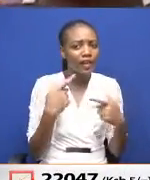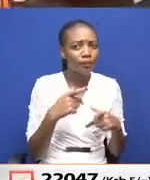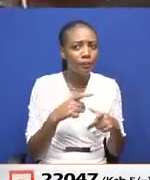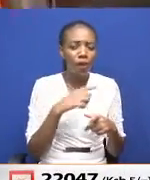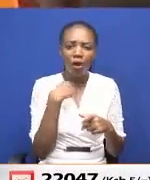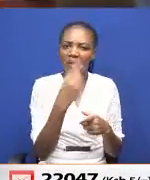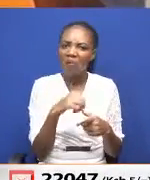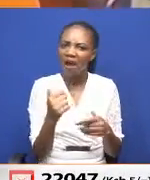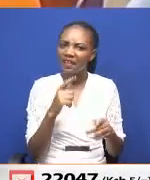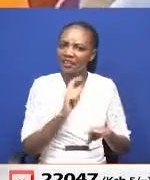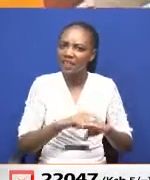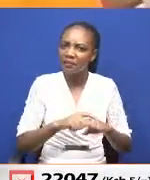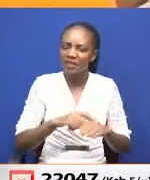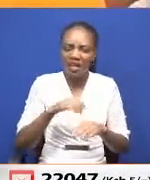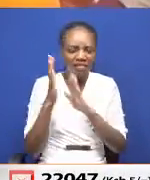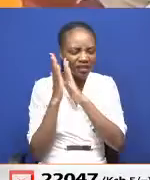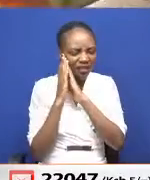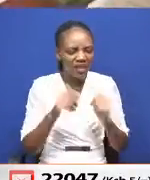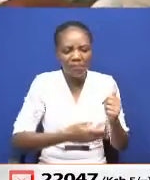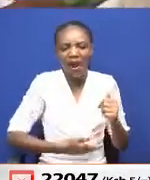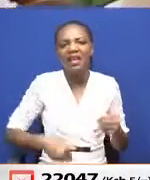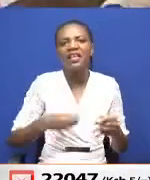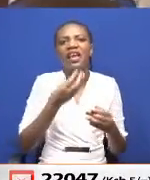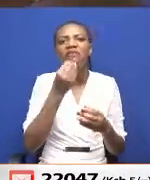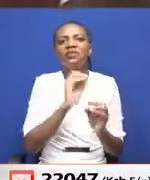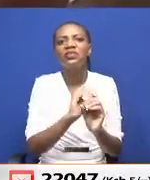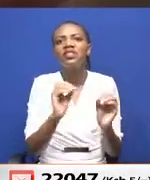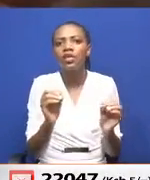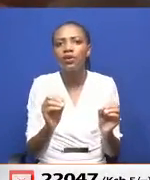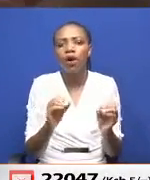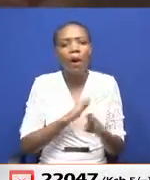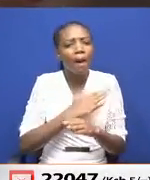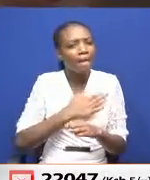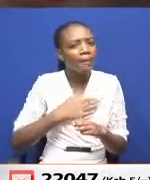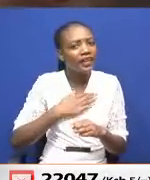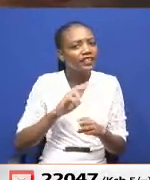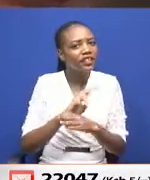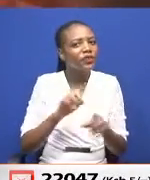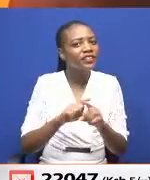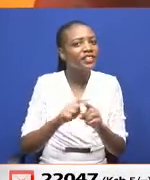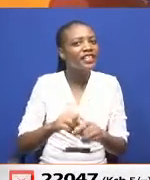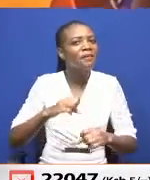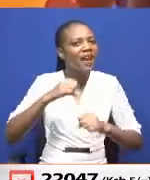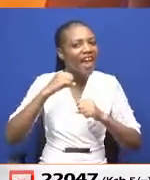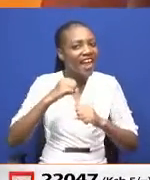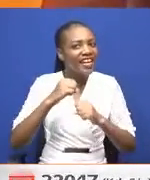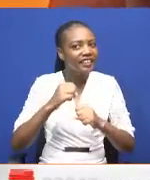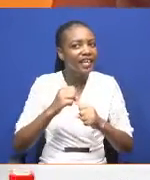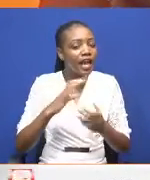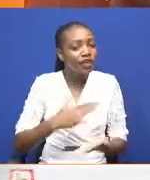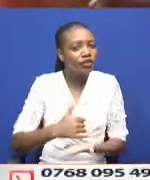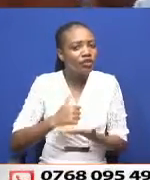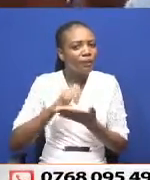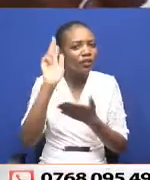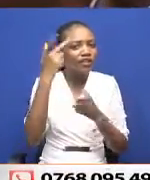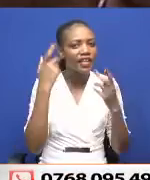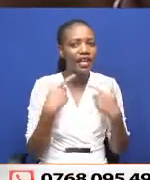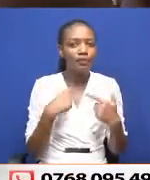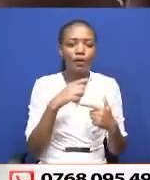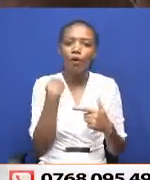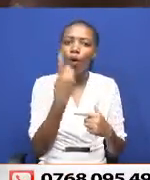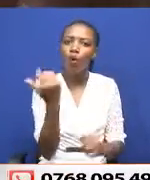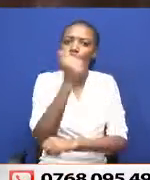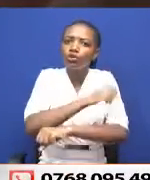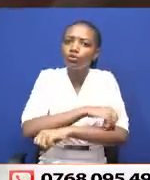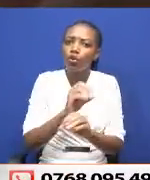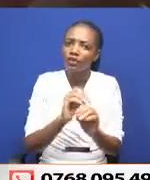mwingine analala njaa, hana chakula nyumbani. Watumie hiyo nguvu kumpigania Mkenya ambaye amekosa kwenda shule kwa sababu hana